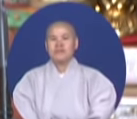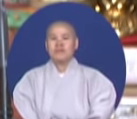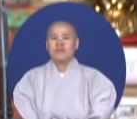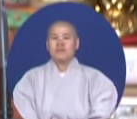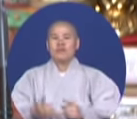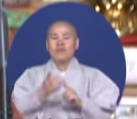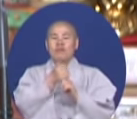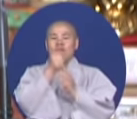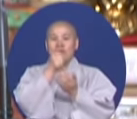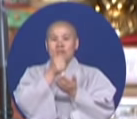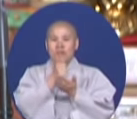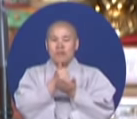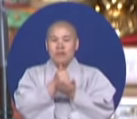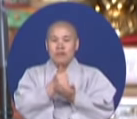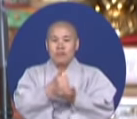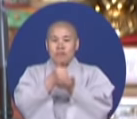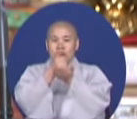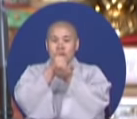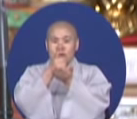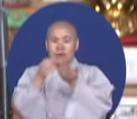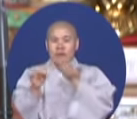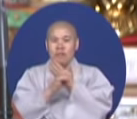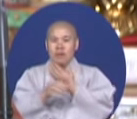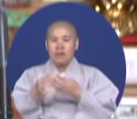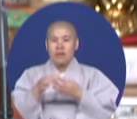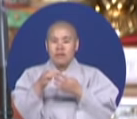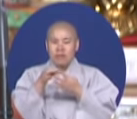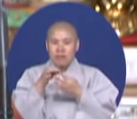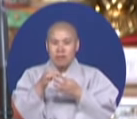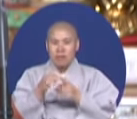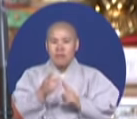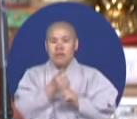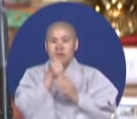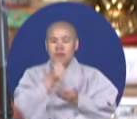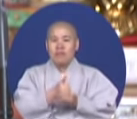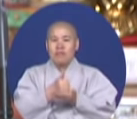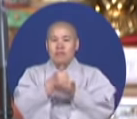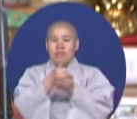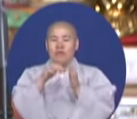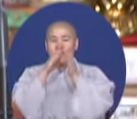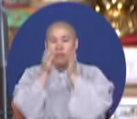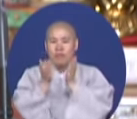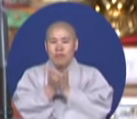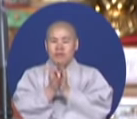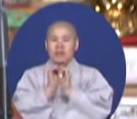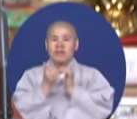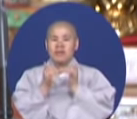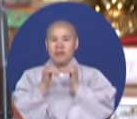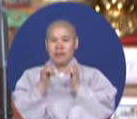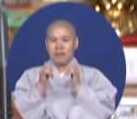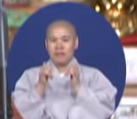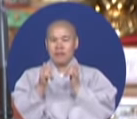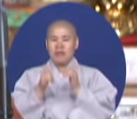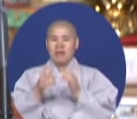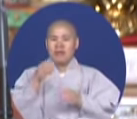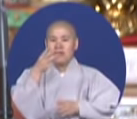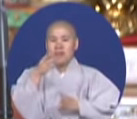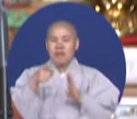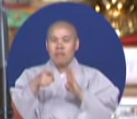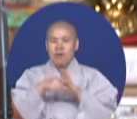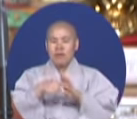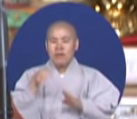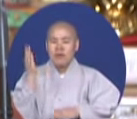이제 부처님 모시려면 첫째, 부처님 모시는 모든 사람들의 삼업을